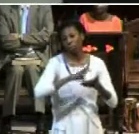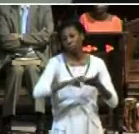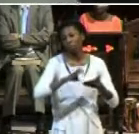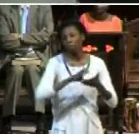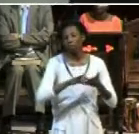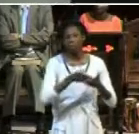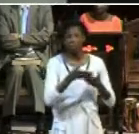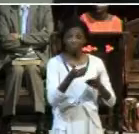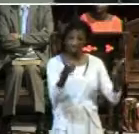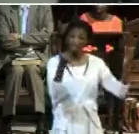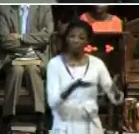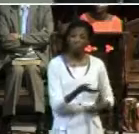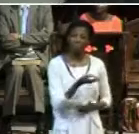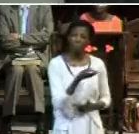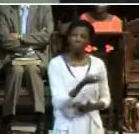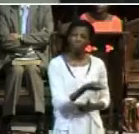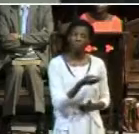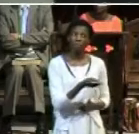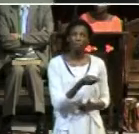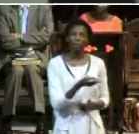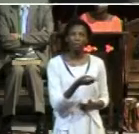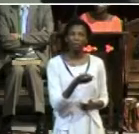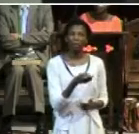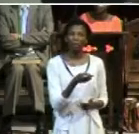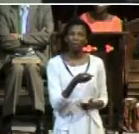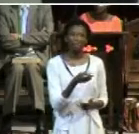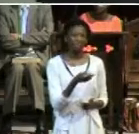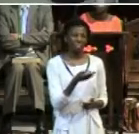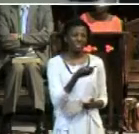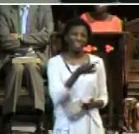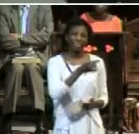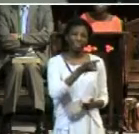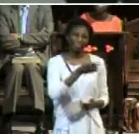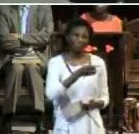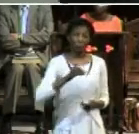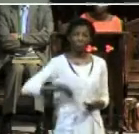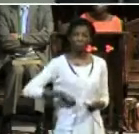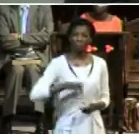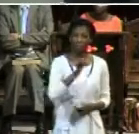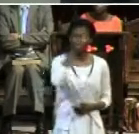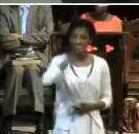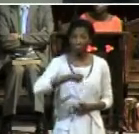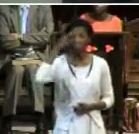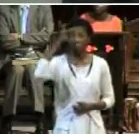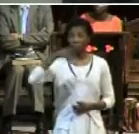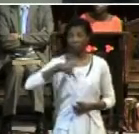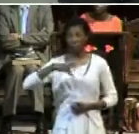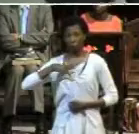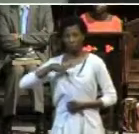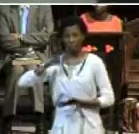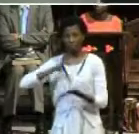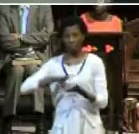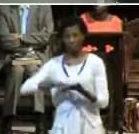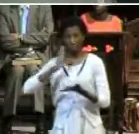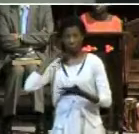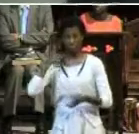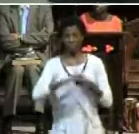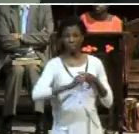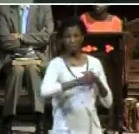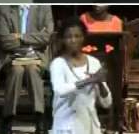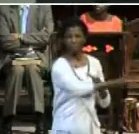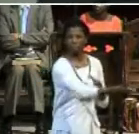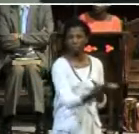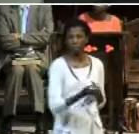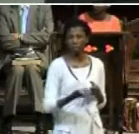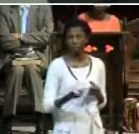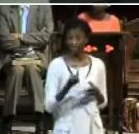été portés par quelqu'un qui pensait avoir la vérité. Et donc le danger de